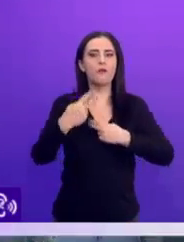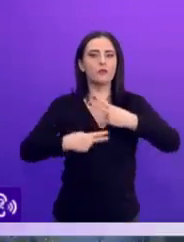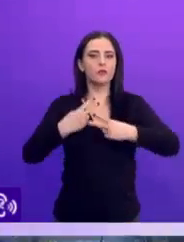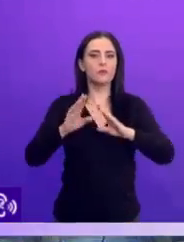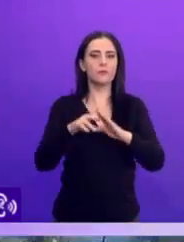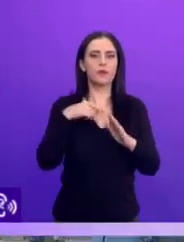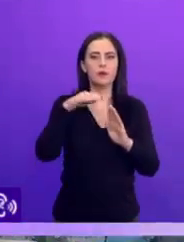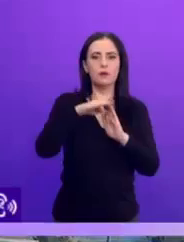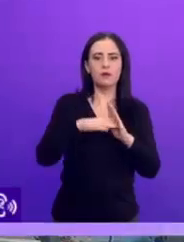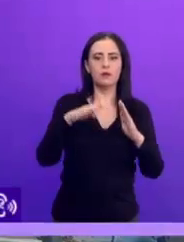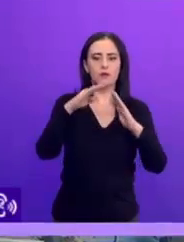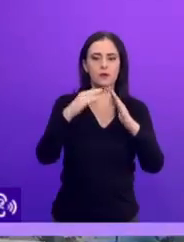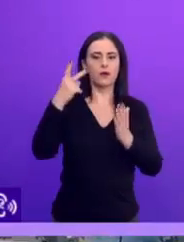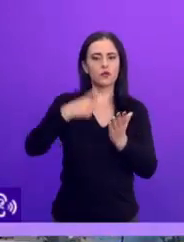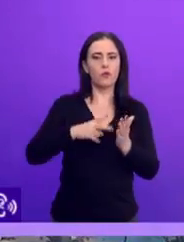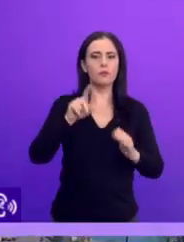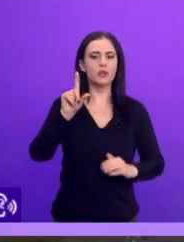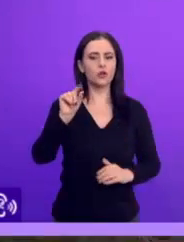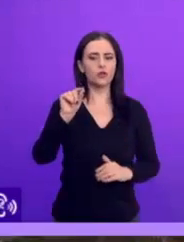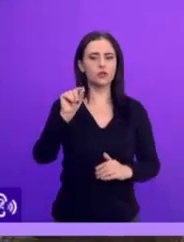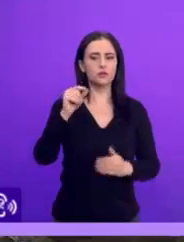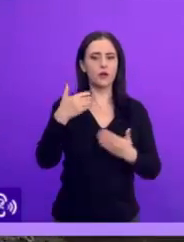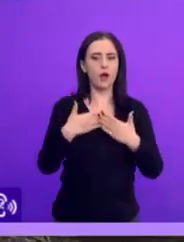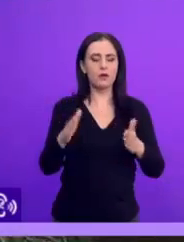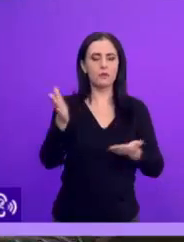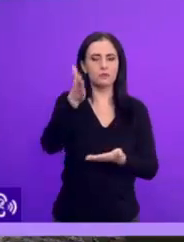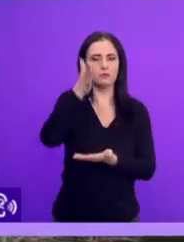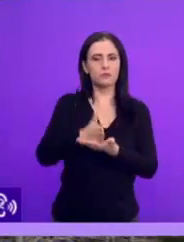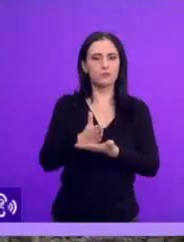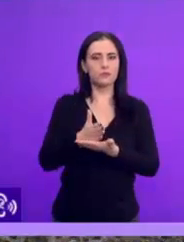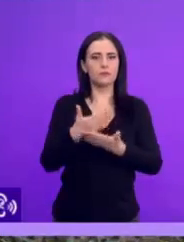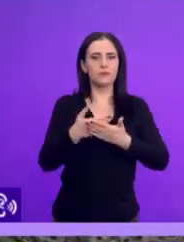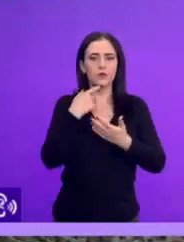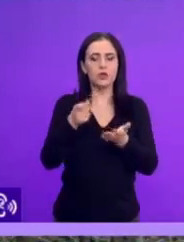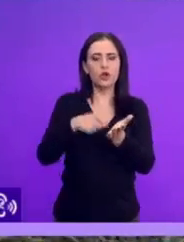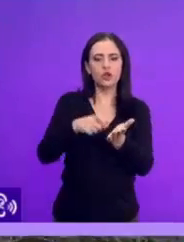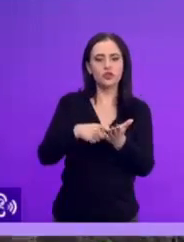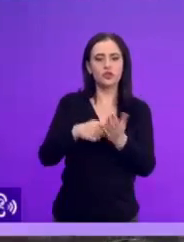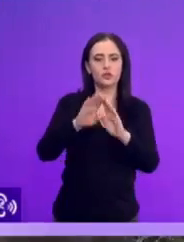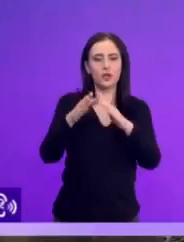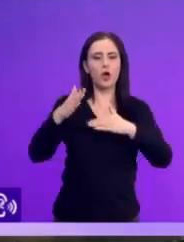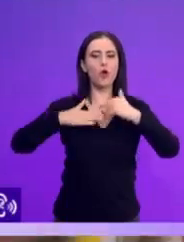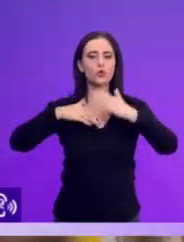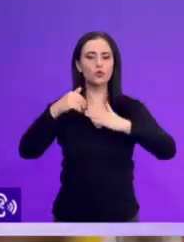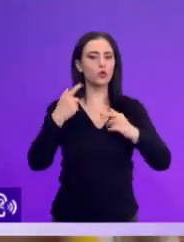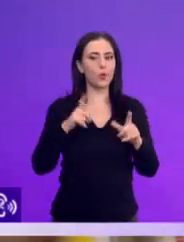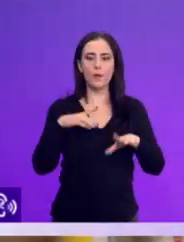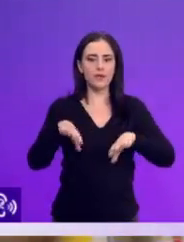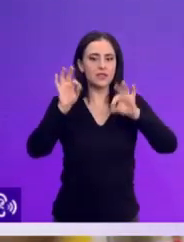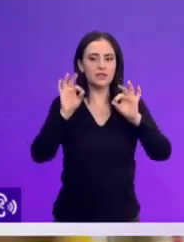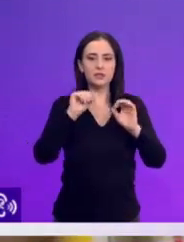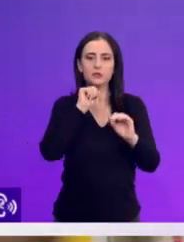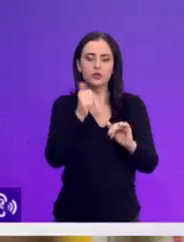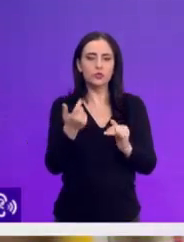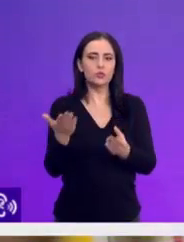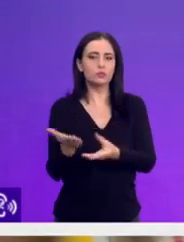în toamna anului 2020 printr-un raport de expertiză și un certificat de edificare a construcției. Nu am găsit alte elemente,